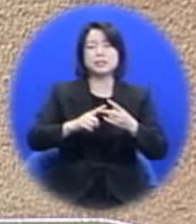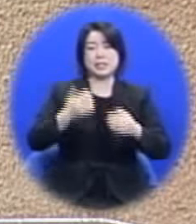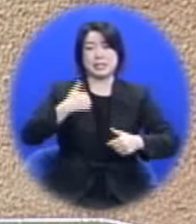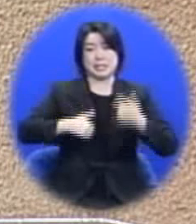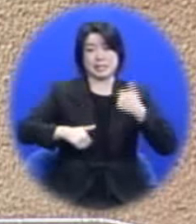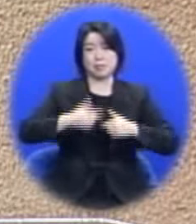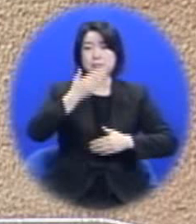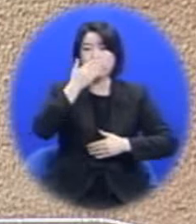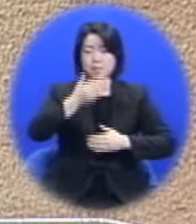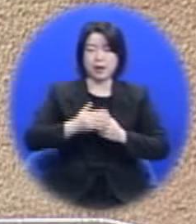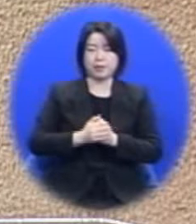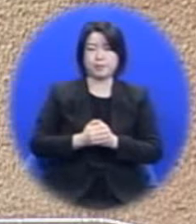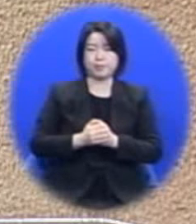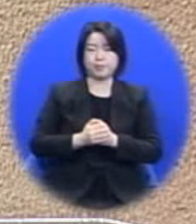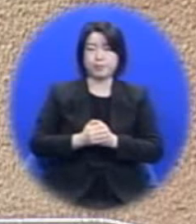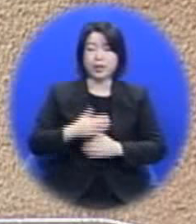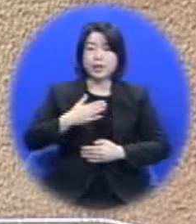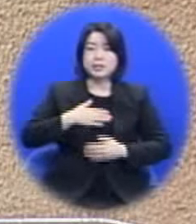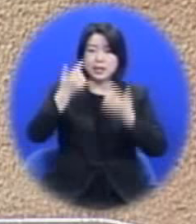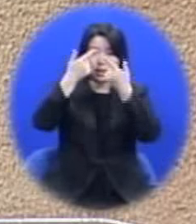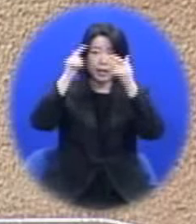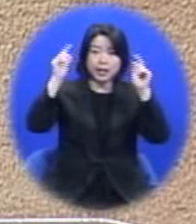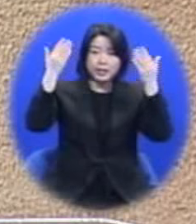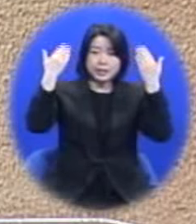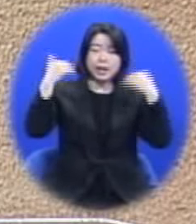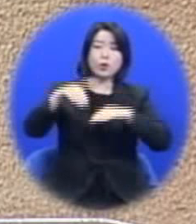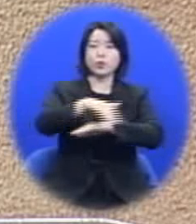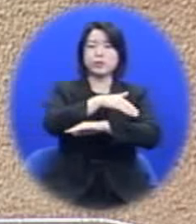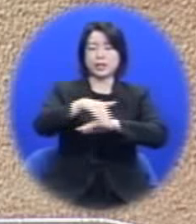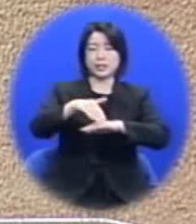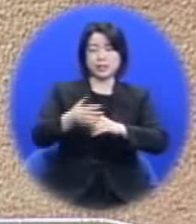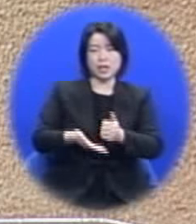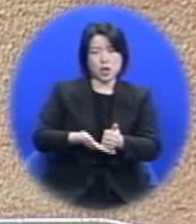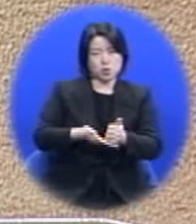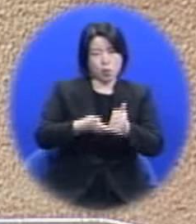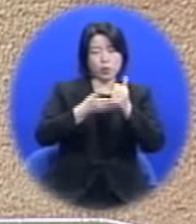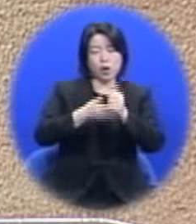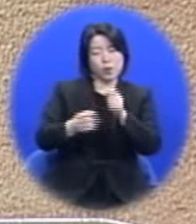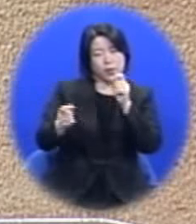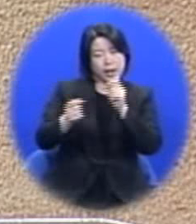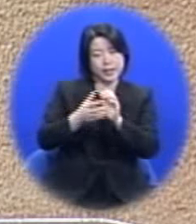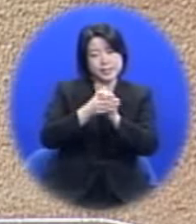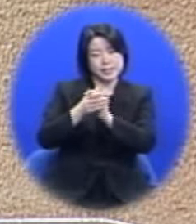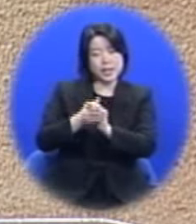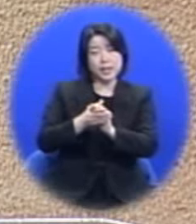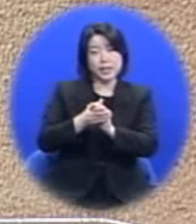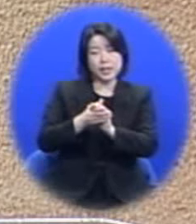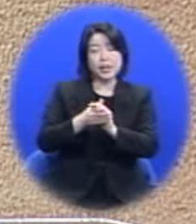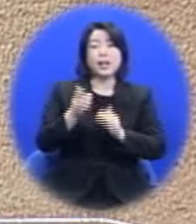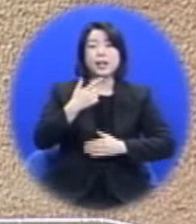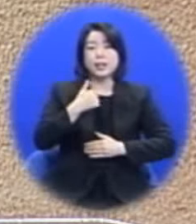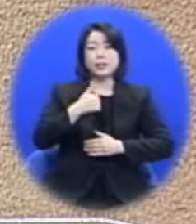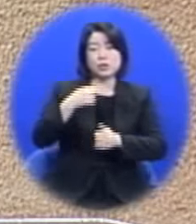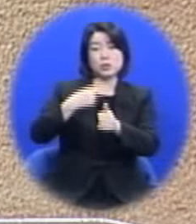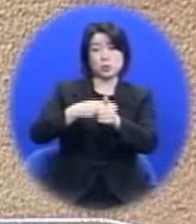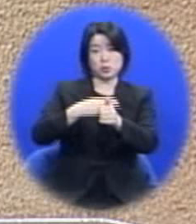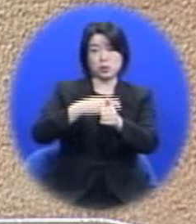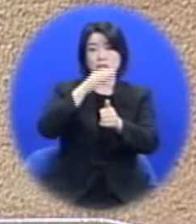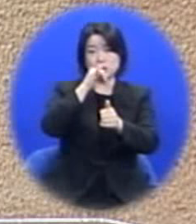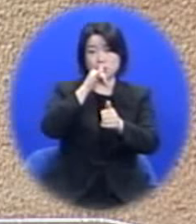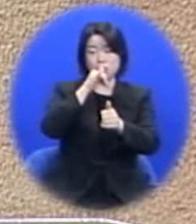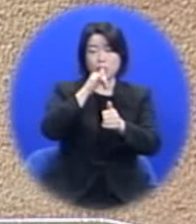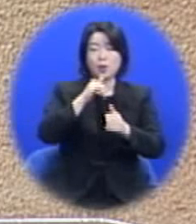제가 대학원 다닐 때 참 존경하고 가까이 지내던 교수님이 계셨는데 미국 선교사님이세요.